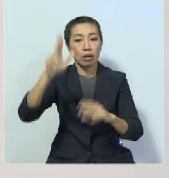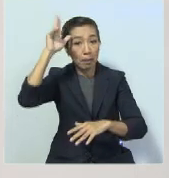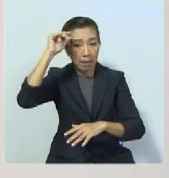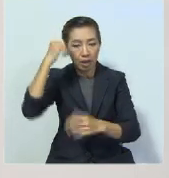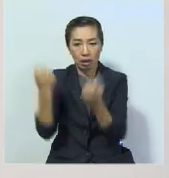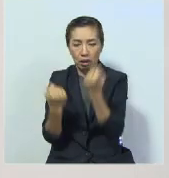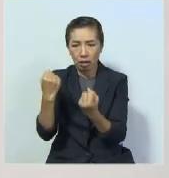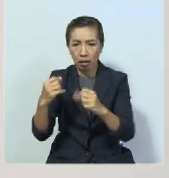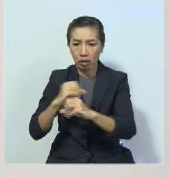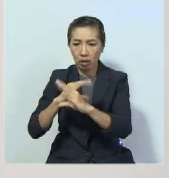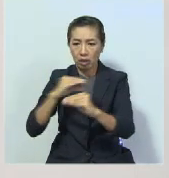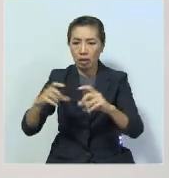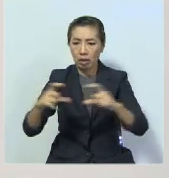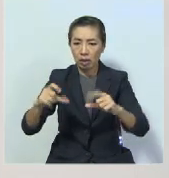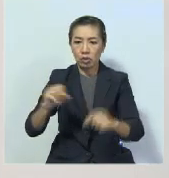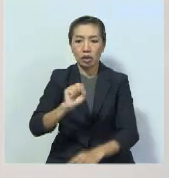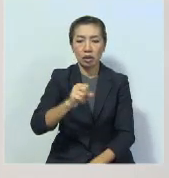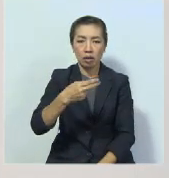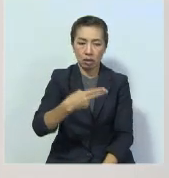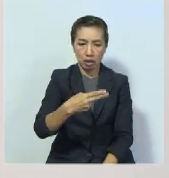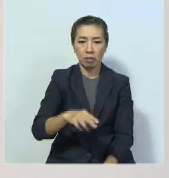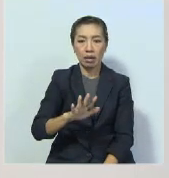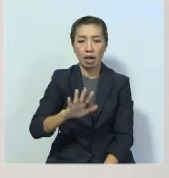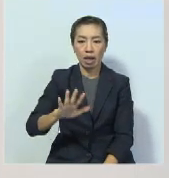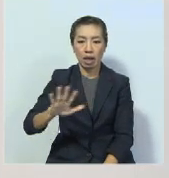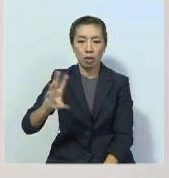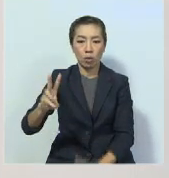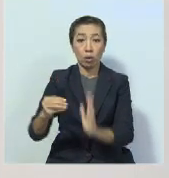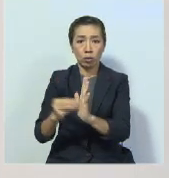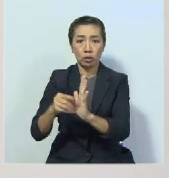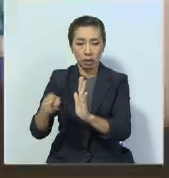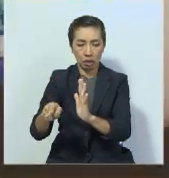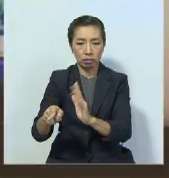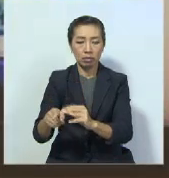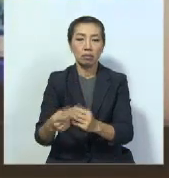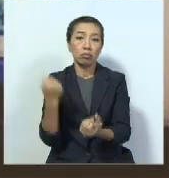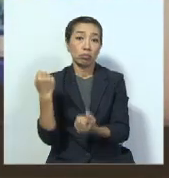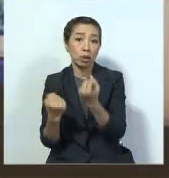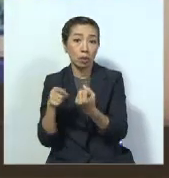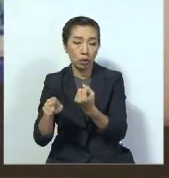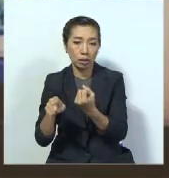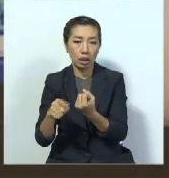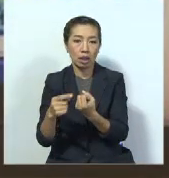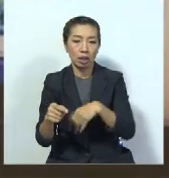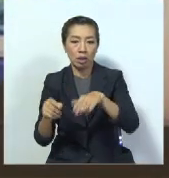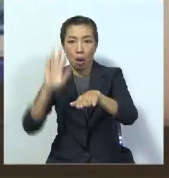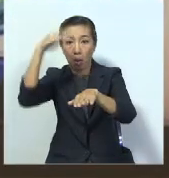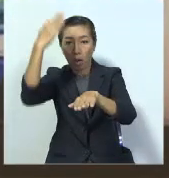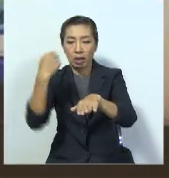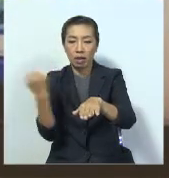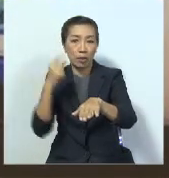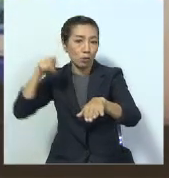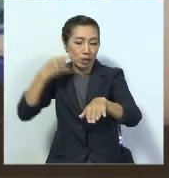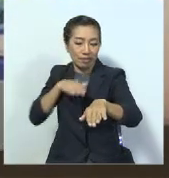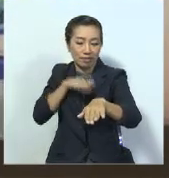เลขทะเบียนสเสือหอหีบ5556กรุงเทพมหานครมีเป็นรถขับนำแล้วก็สำรวจเส้นทาง